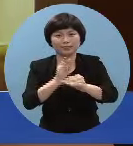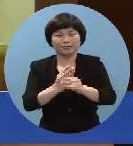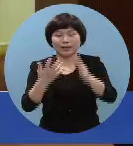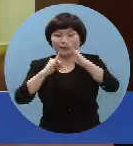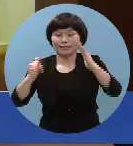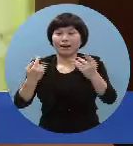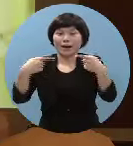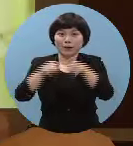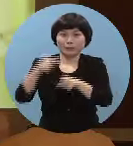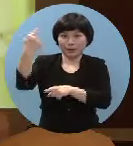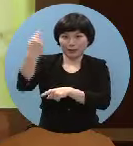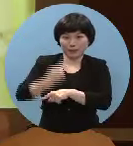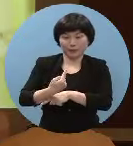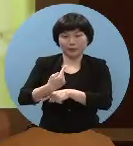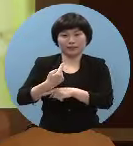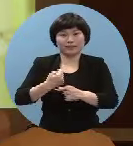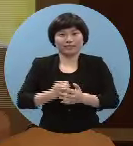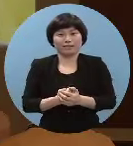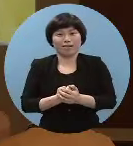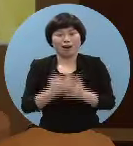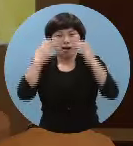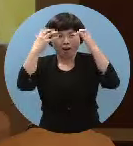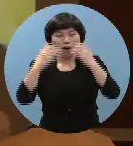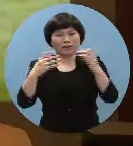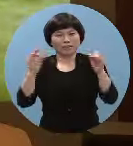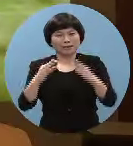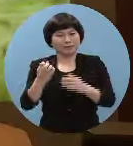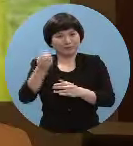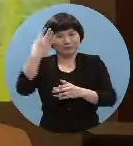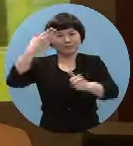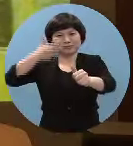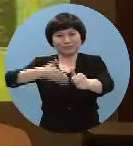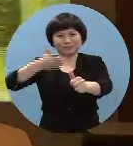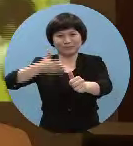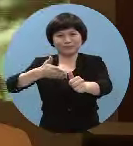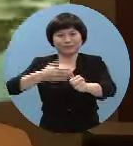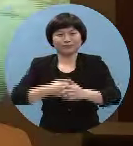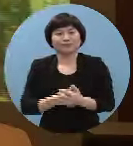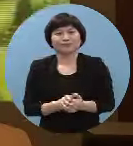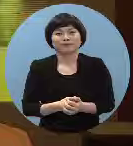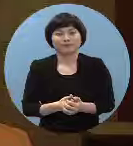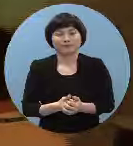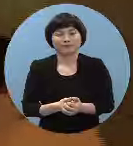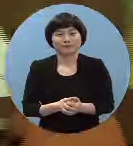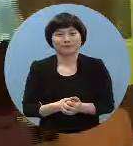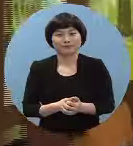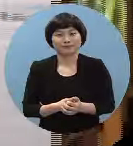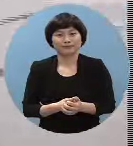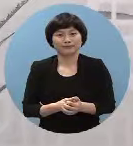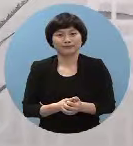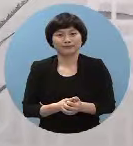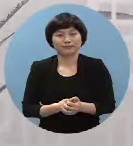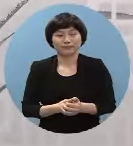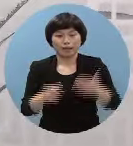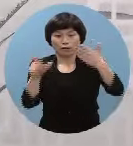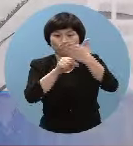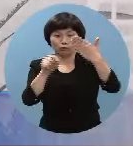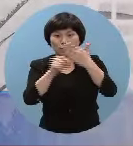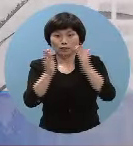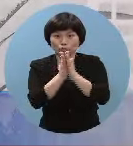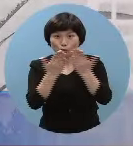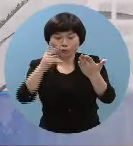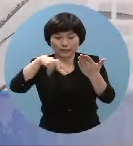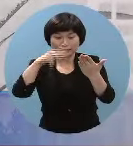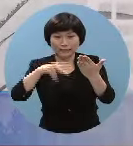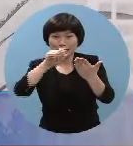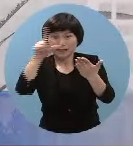있습니다. 가족과 함께 방문하셔서 무대를 잠시 잊을 수 있는 시간을 보내시기 바랍니다. 9월 독서의